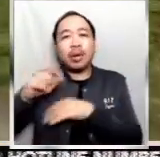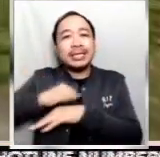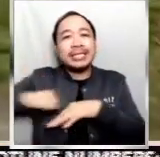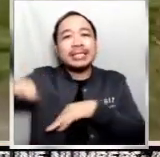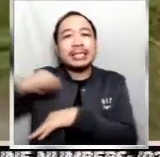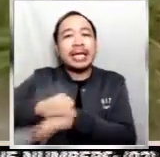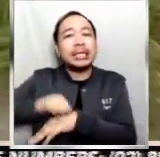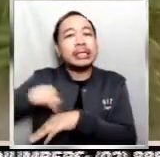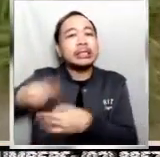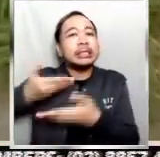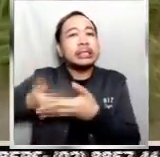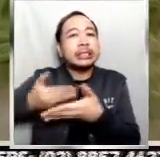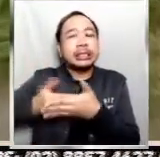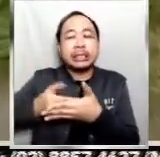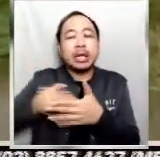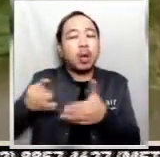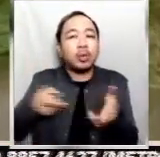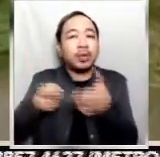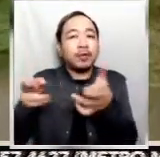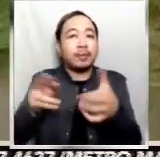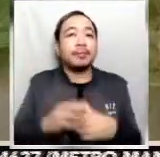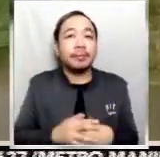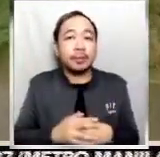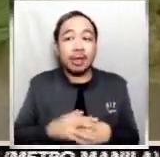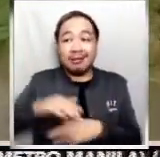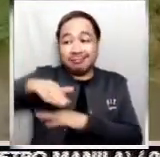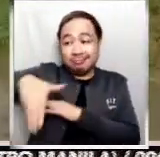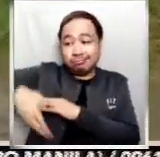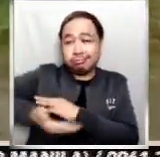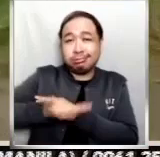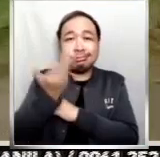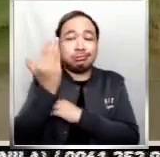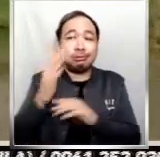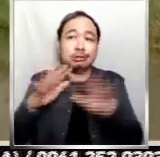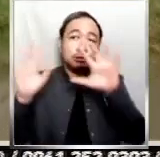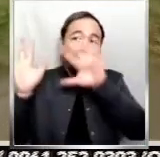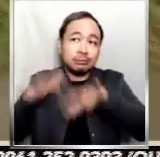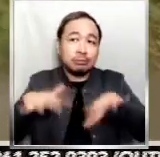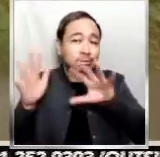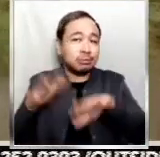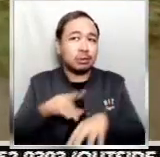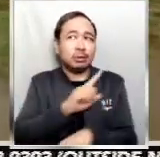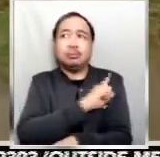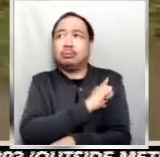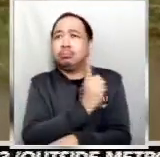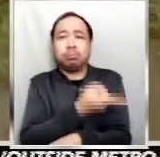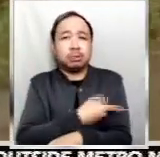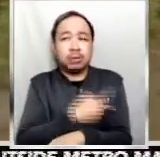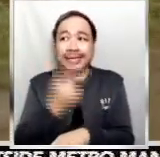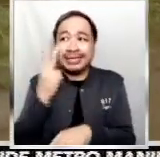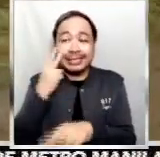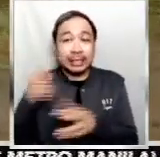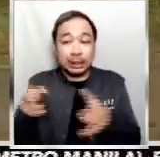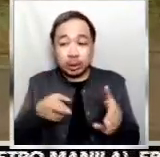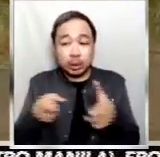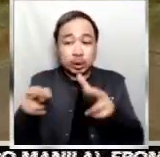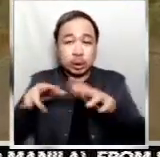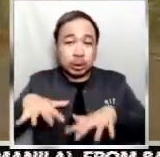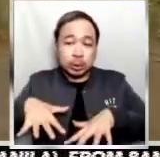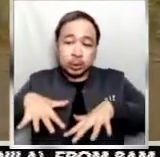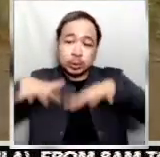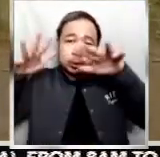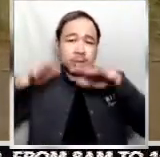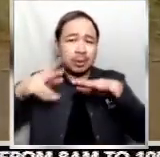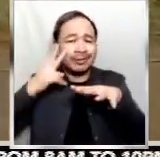nga po magdamag na umuulan at biglang lumakas, tumaas at nagsimula ng manalasa yung parang flash flood.